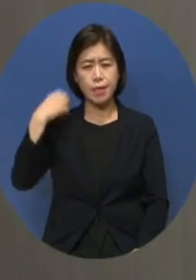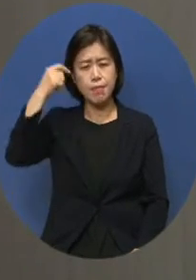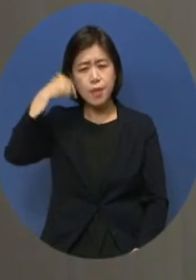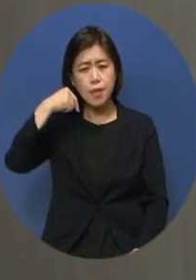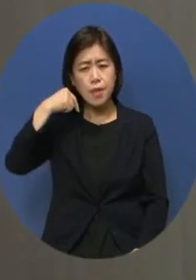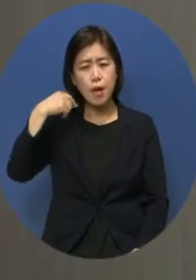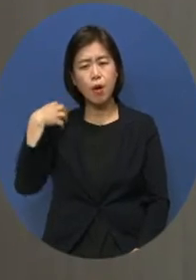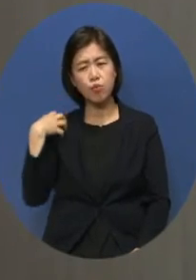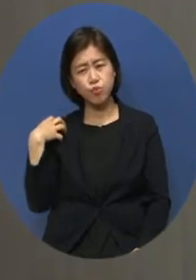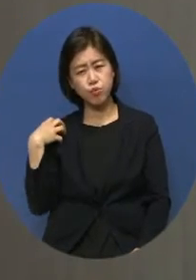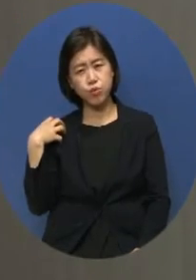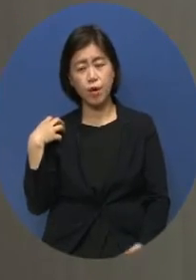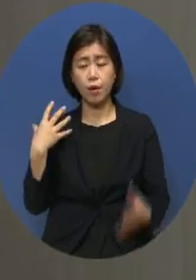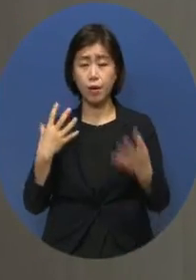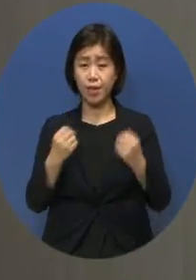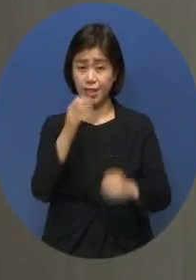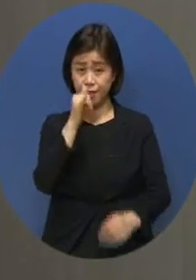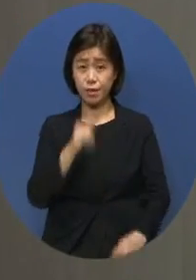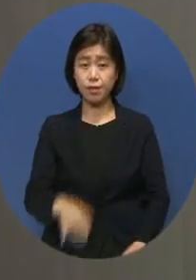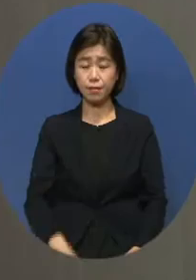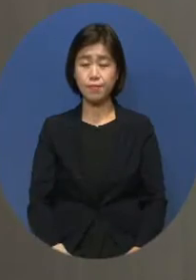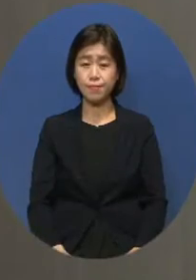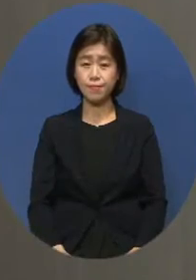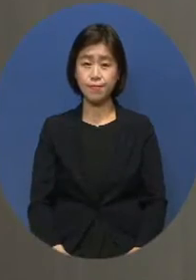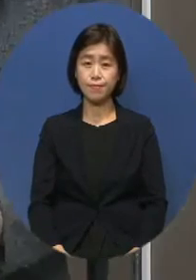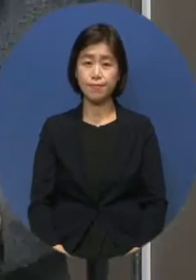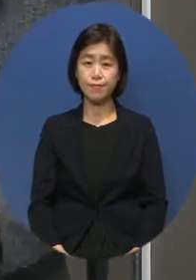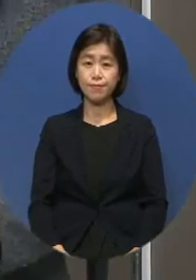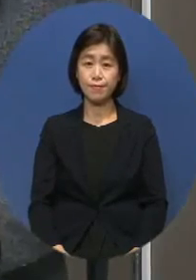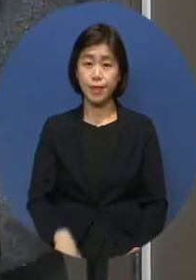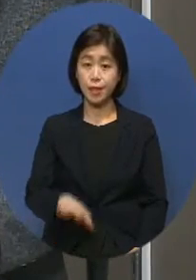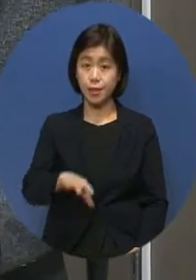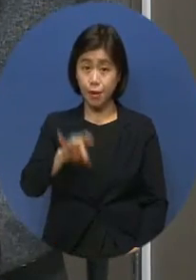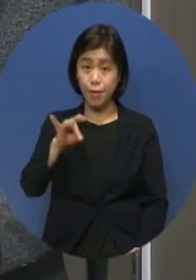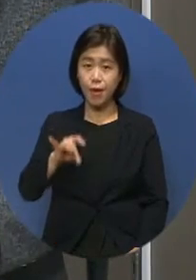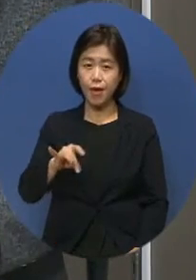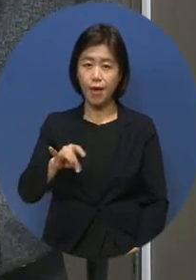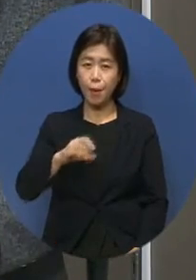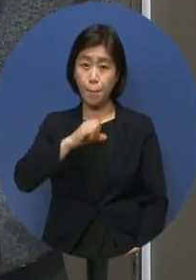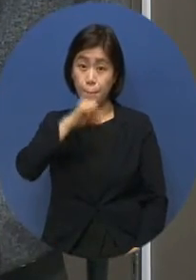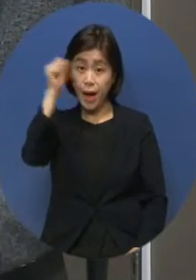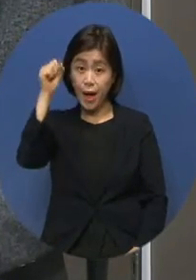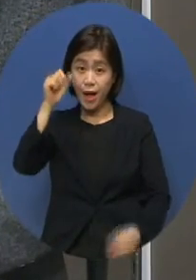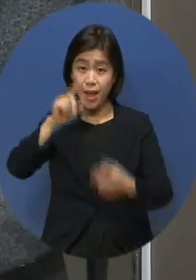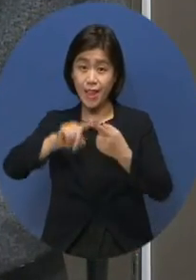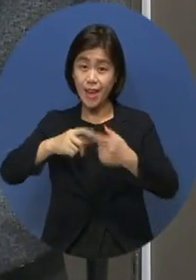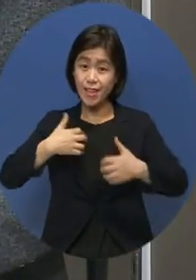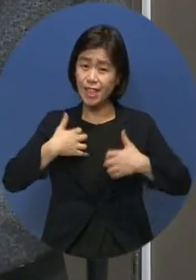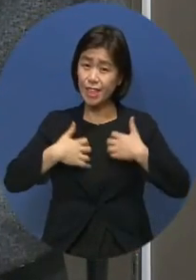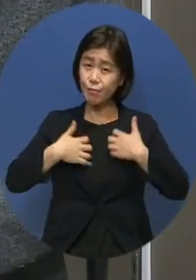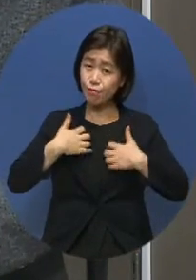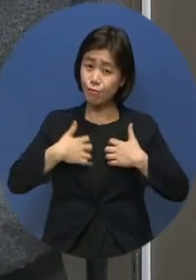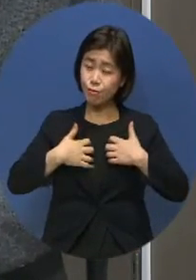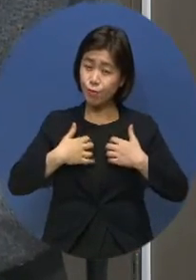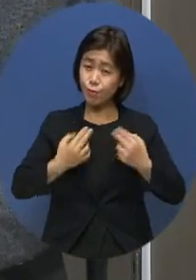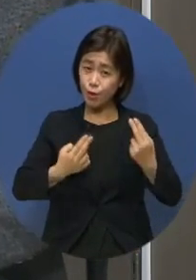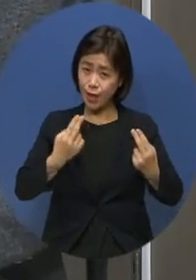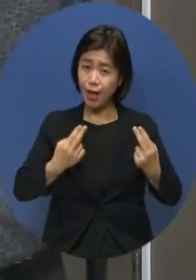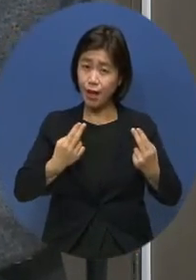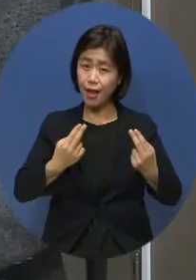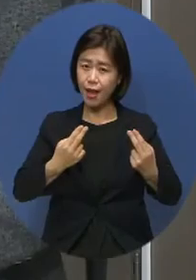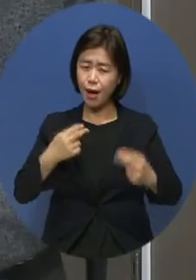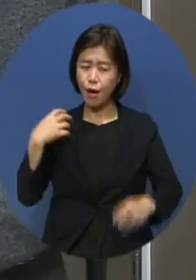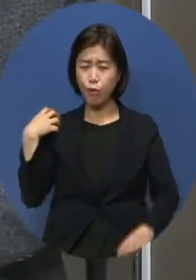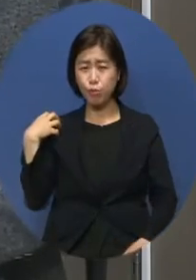무게감 이거를 감당하는 게 진짜 힘들었어요. 처음에 이제 그 뭔가 기쁨이라든지 그런 부분보다는 네.